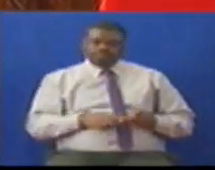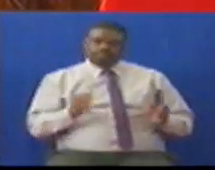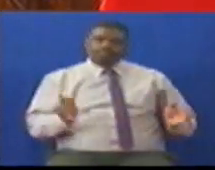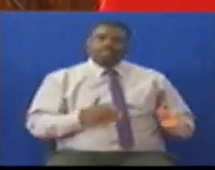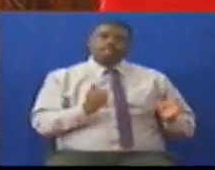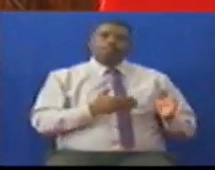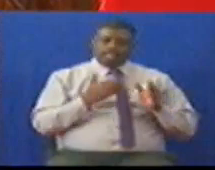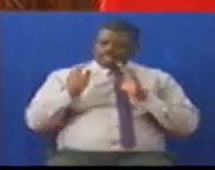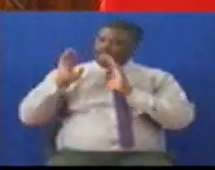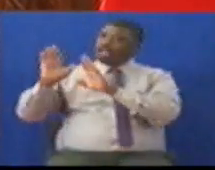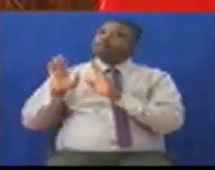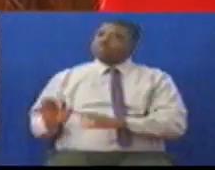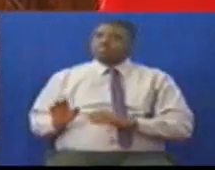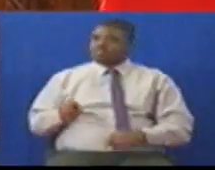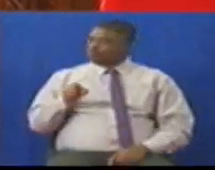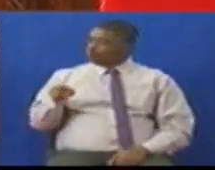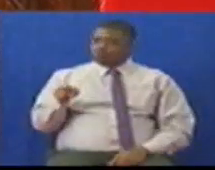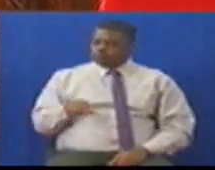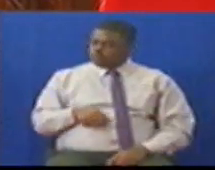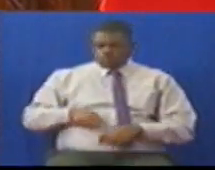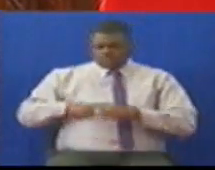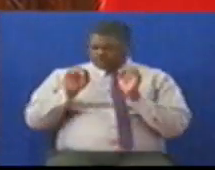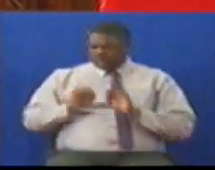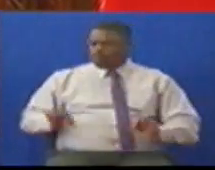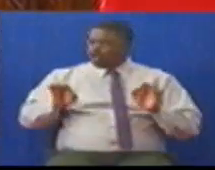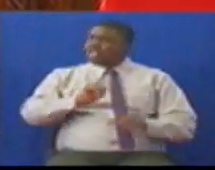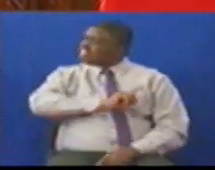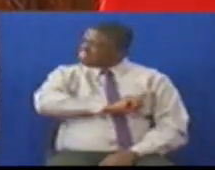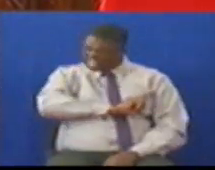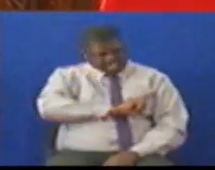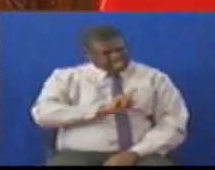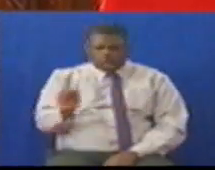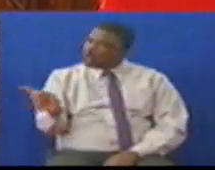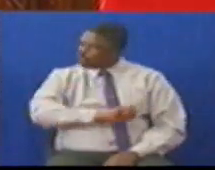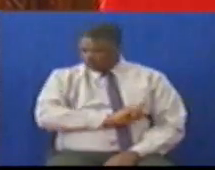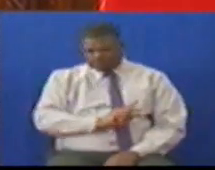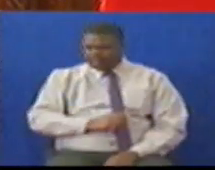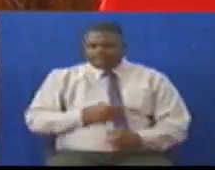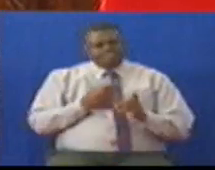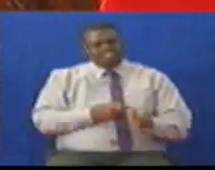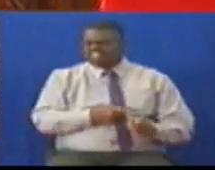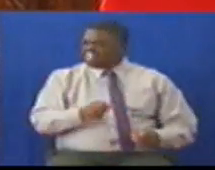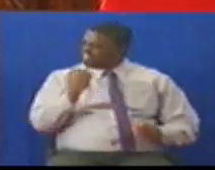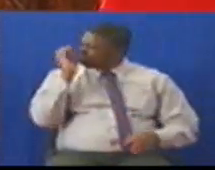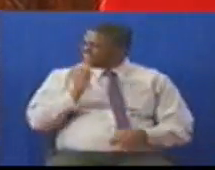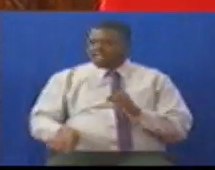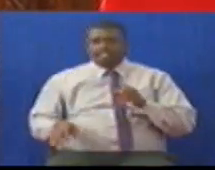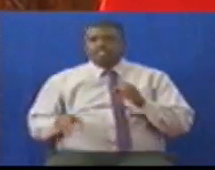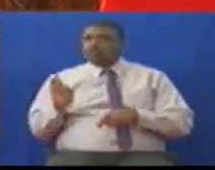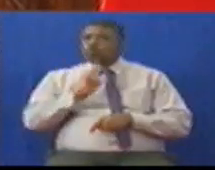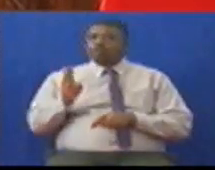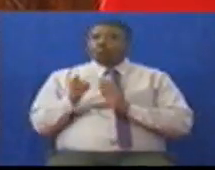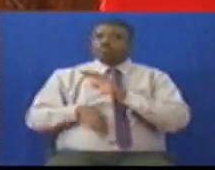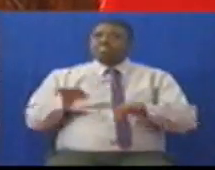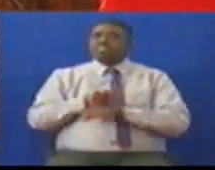kampeni. Huu si utawala bora na unatakiwa kupigwa vita kwa nguvu zote. Yu wapi mwenyekiti wa tume ya maadili ya viongozi